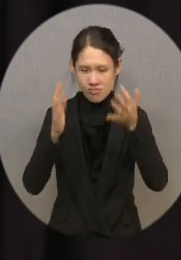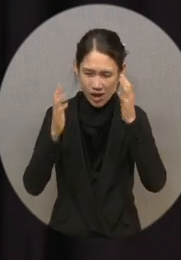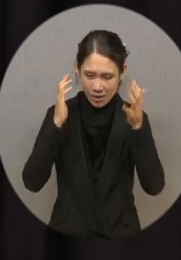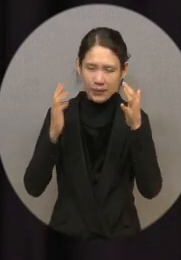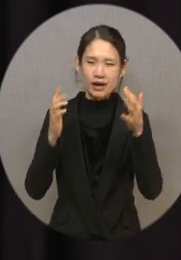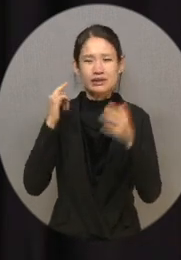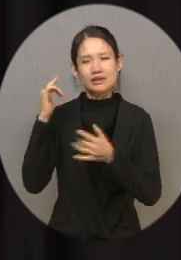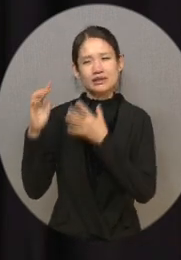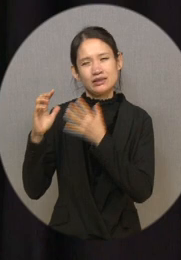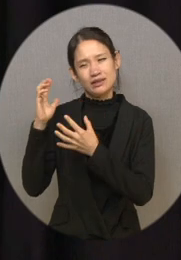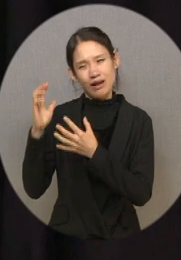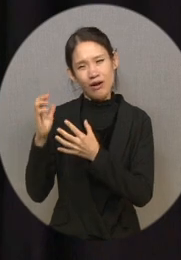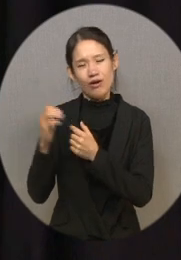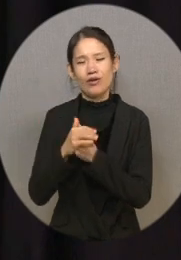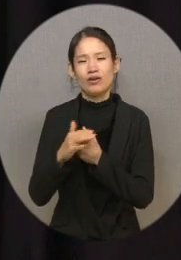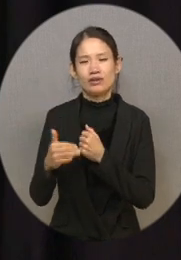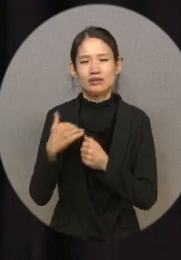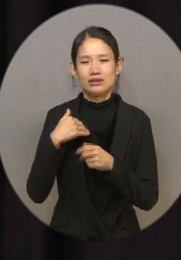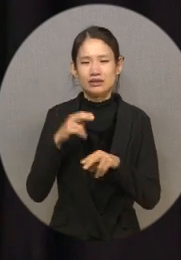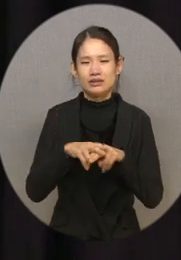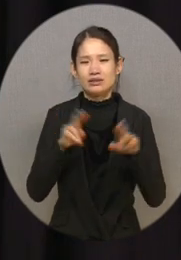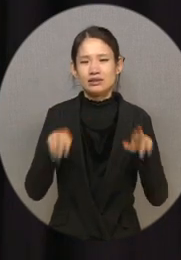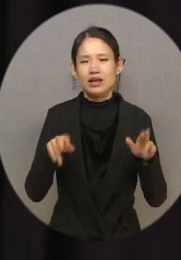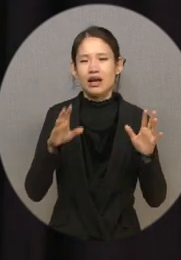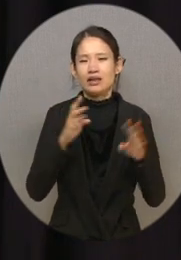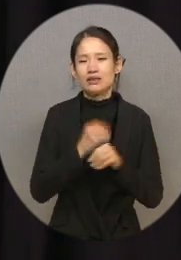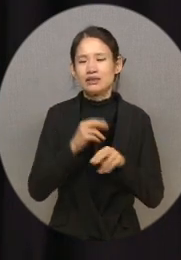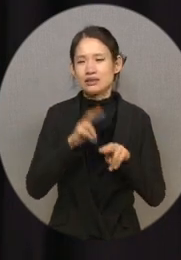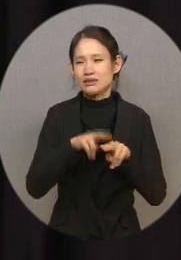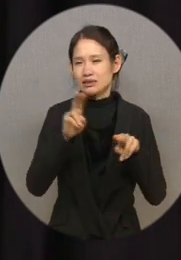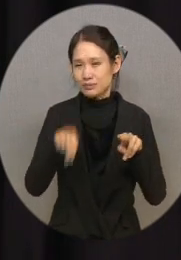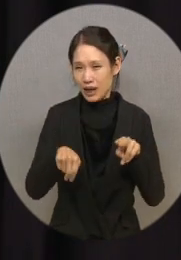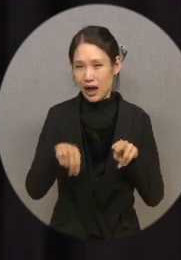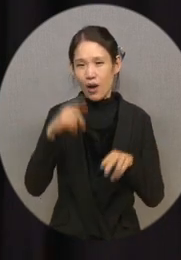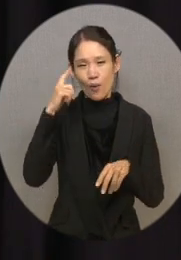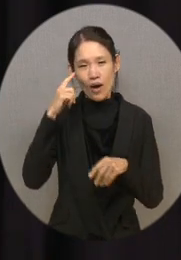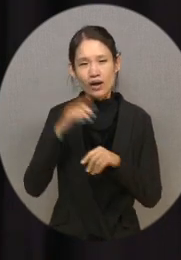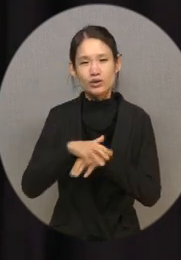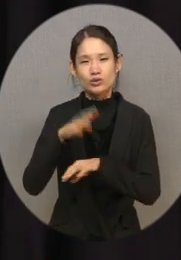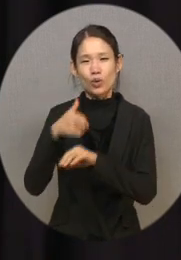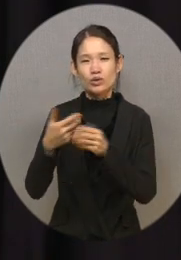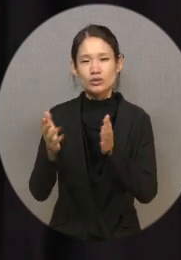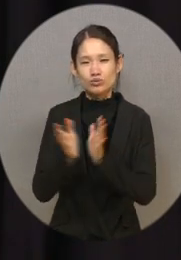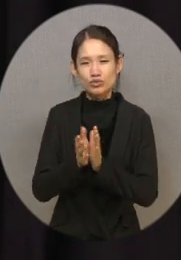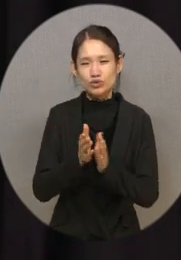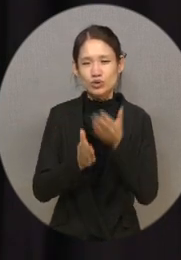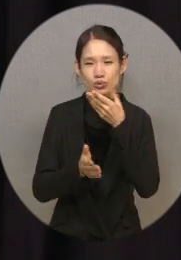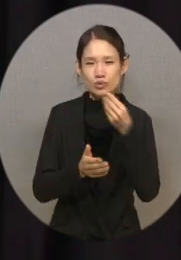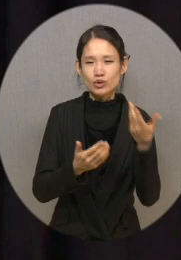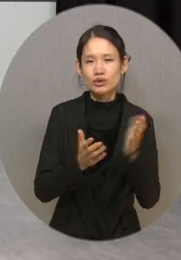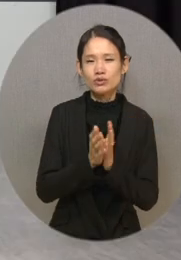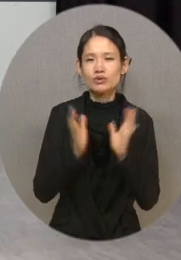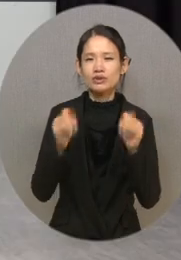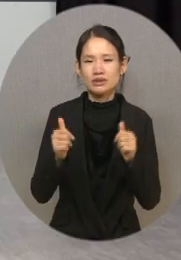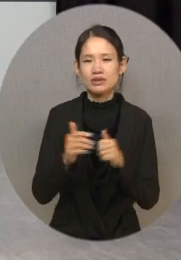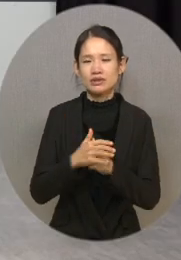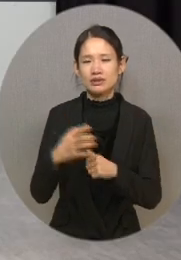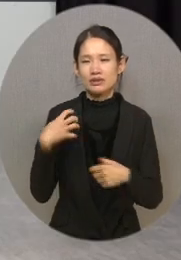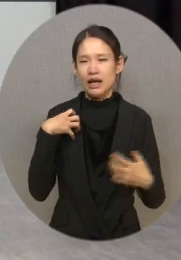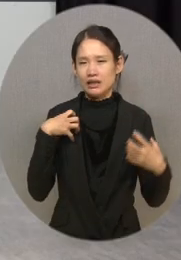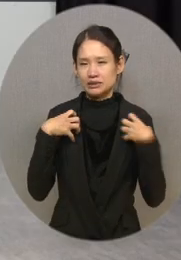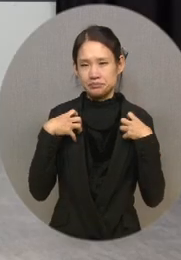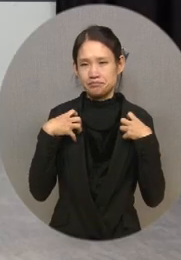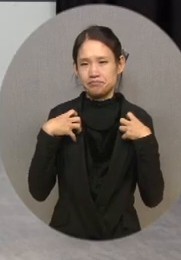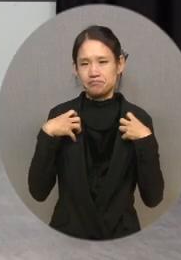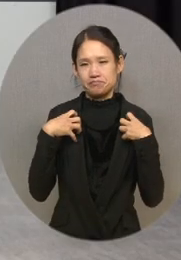그래서 제가 이제 그 재임 기간이 길지 않았던 이유는 그 농림부 장관하고 복지부 장관이 그 책임지라고. 일에 책임을 져야 되기